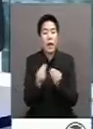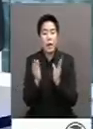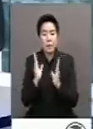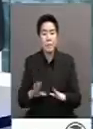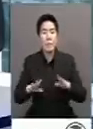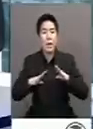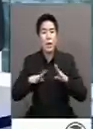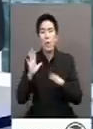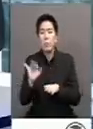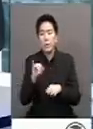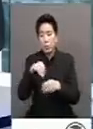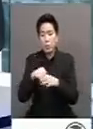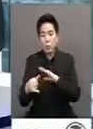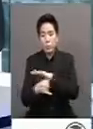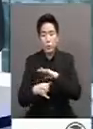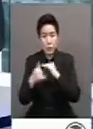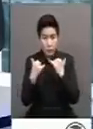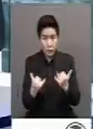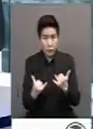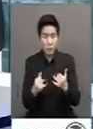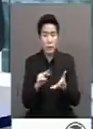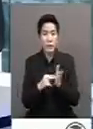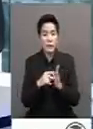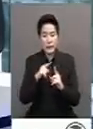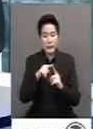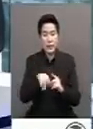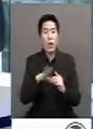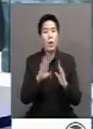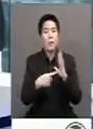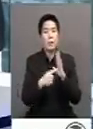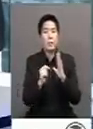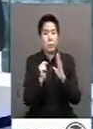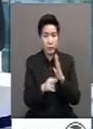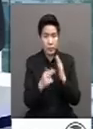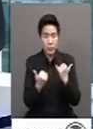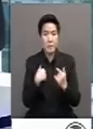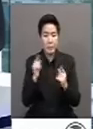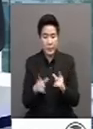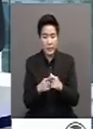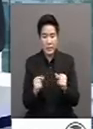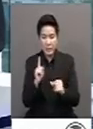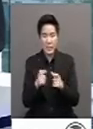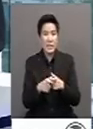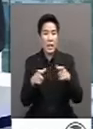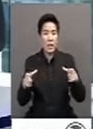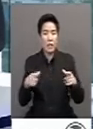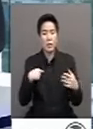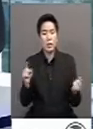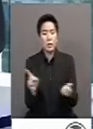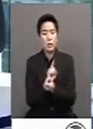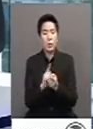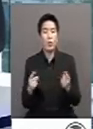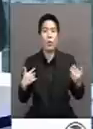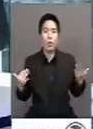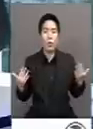งพระธรรมชโยนะคะก็จะไปแจ้งความที่สภ.คลองหลวงจังหวัดปทุมธานีนี่เป็นอีกหนึ่งคดีใหญ่ที่สังคมเฝ้าจับตาม